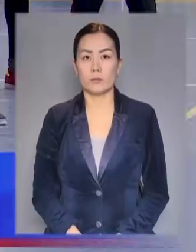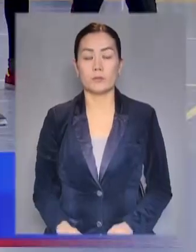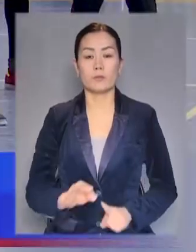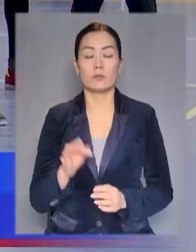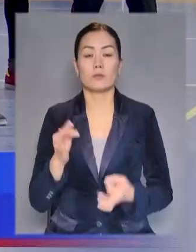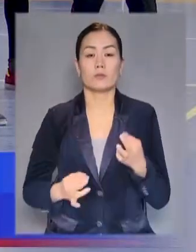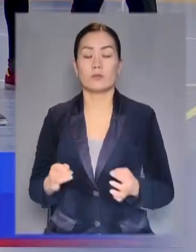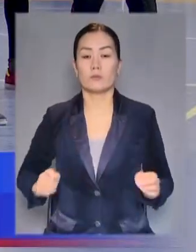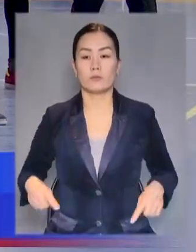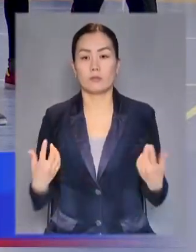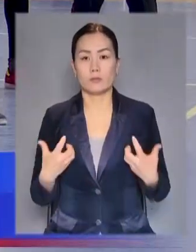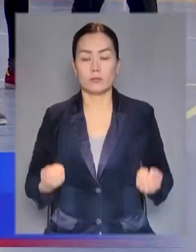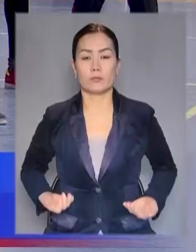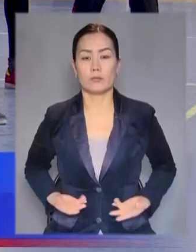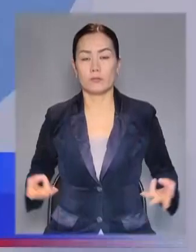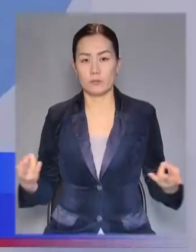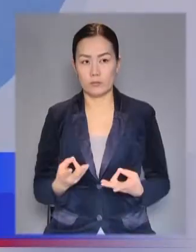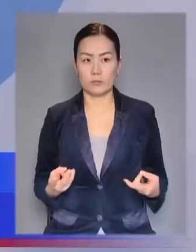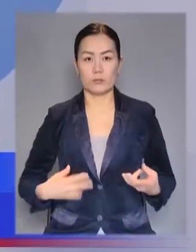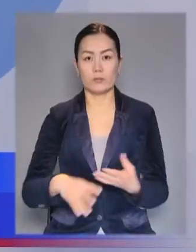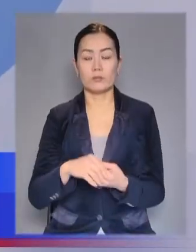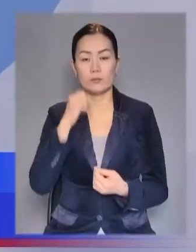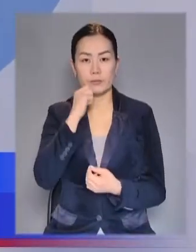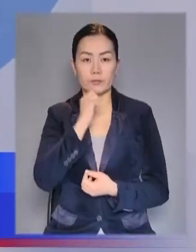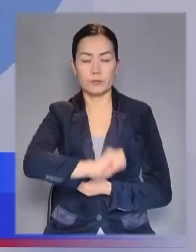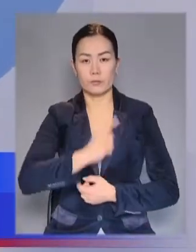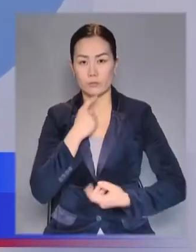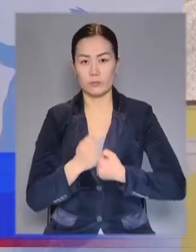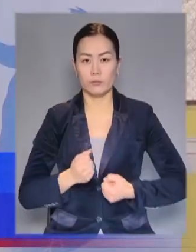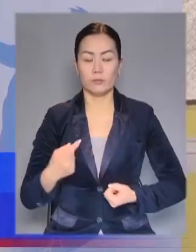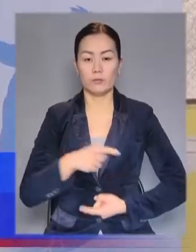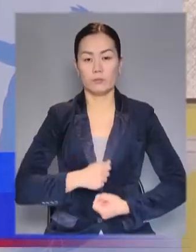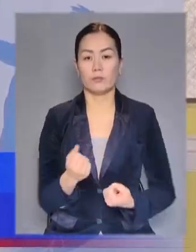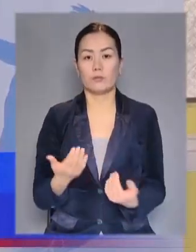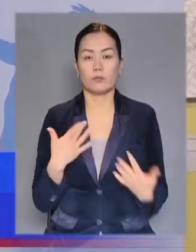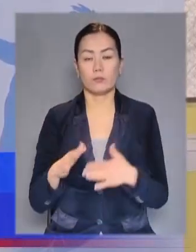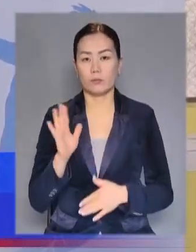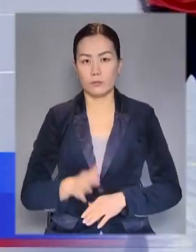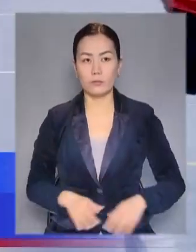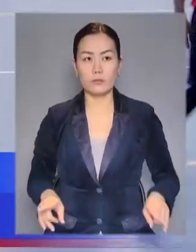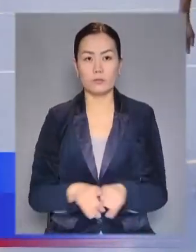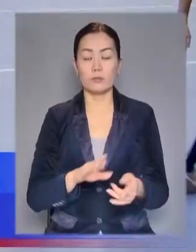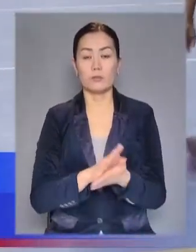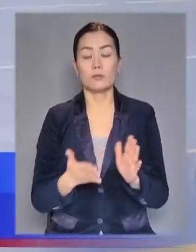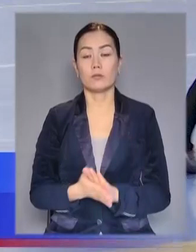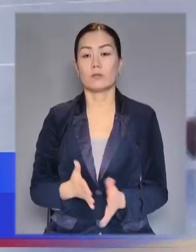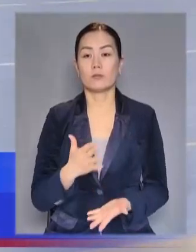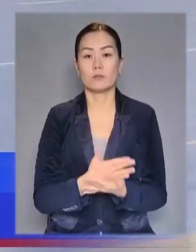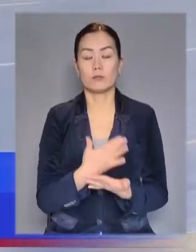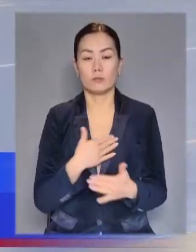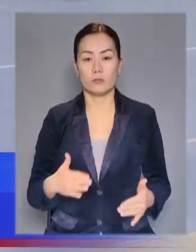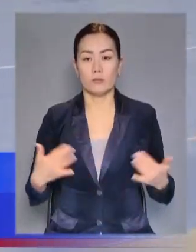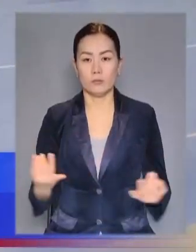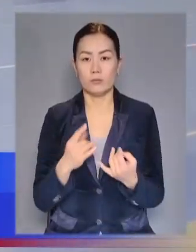Цель соревнований – формирование здорового образа жизни среди ветеранов, укрепление между ними дружеских отношений. Также организаторы намерены